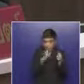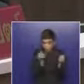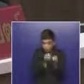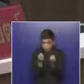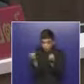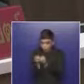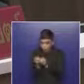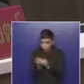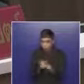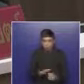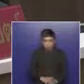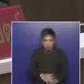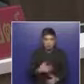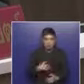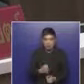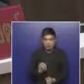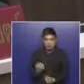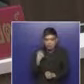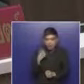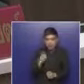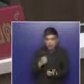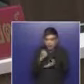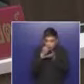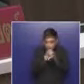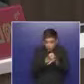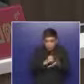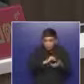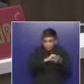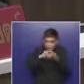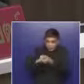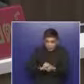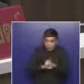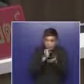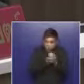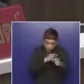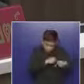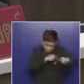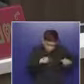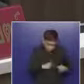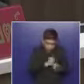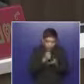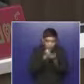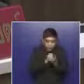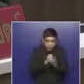กคนมี spiritual นะครับให้ของ